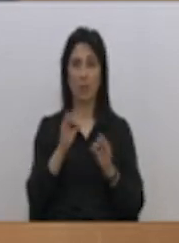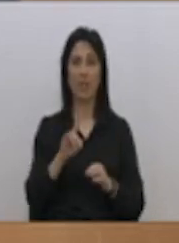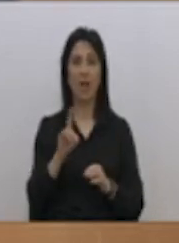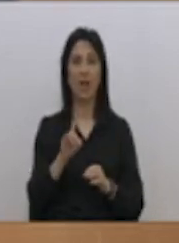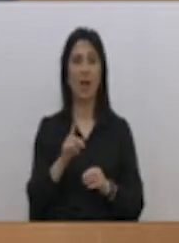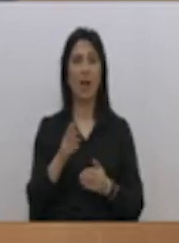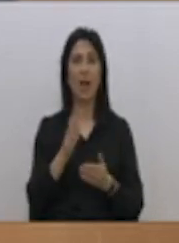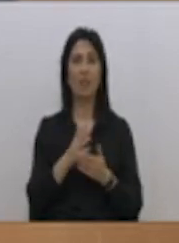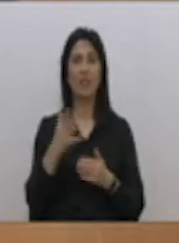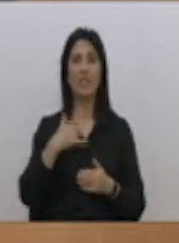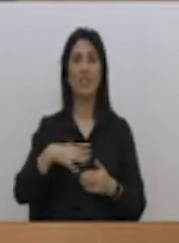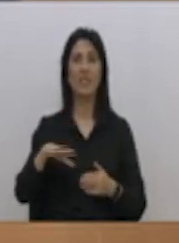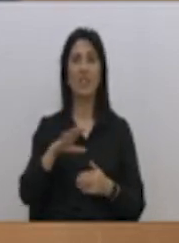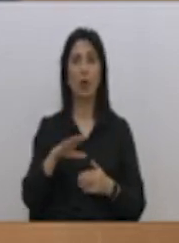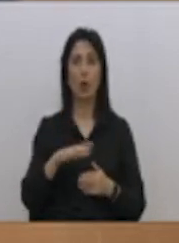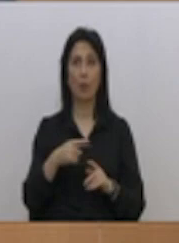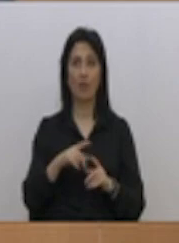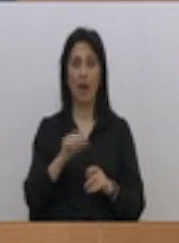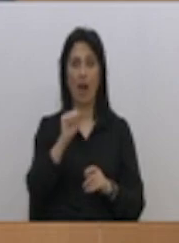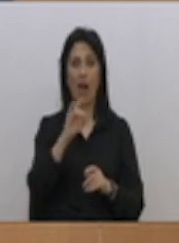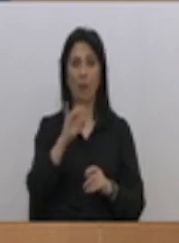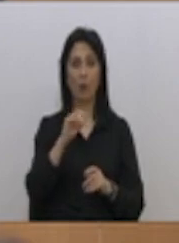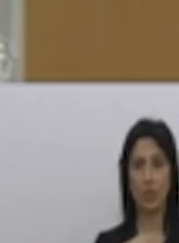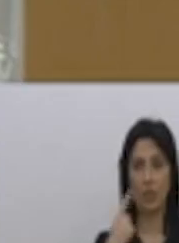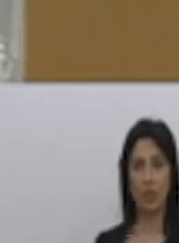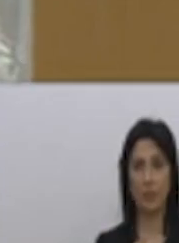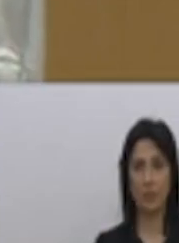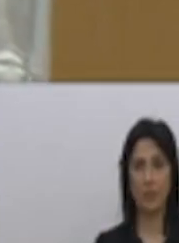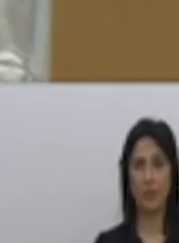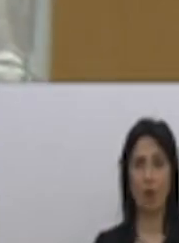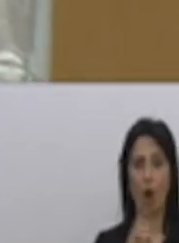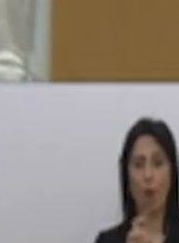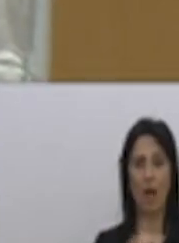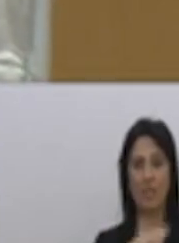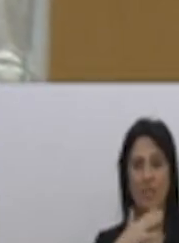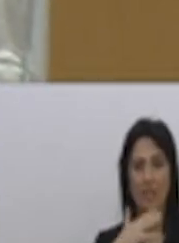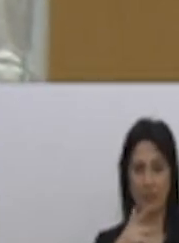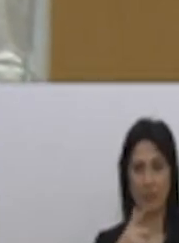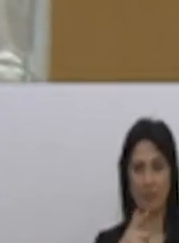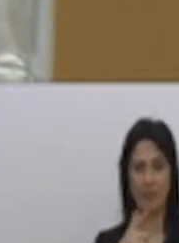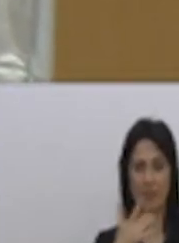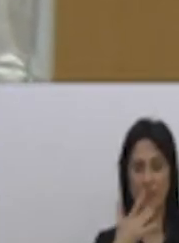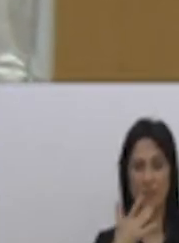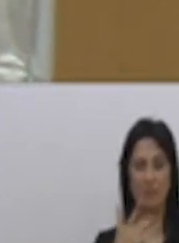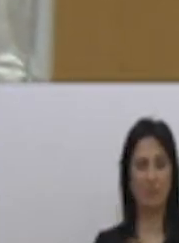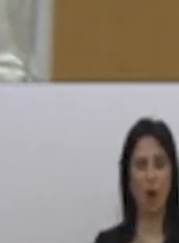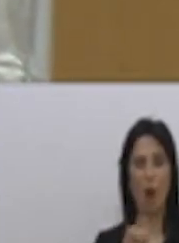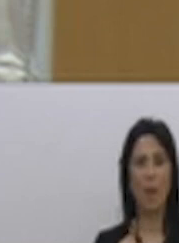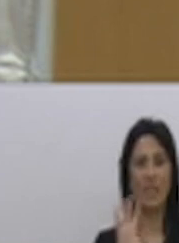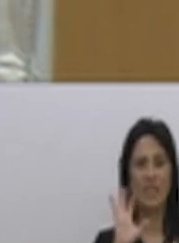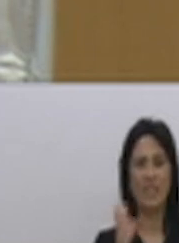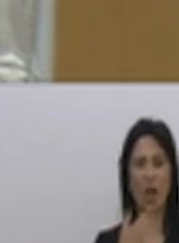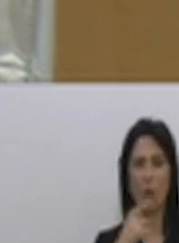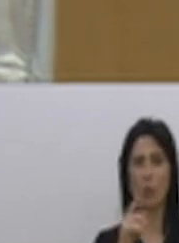raserčit. Să cartul samotskul autokepalur matmai de vele eclesia. Obohite seriozul politicor figurat armii mecnie, da sauli cearene ria ria ria